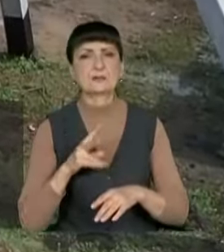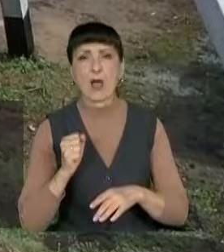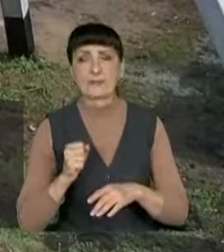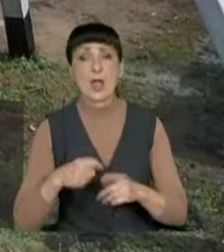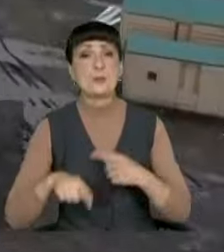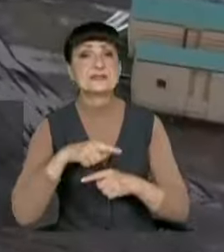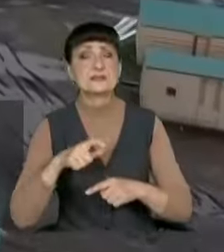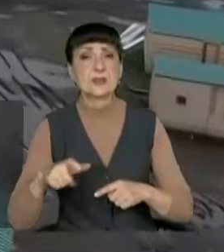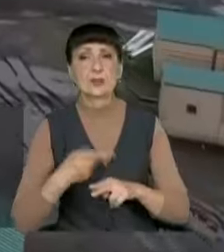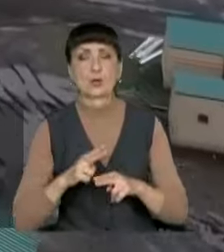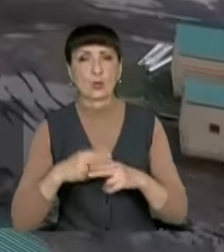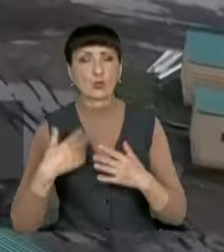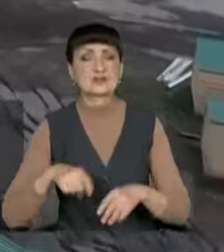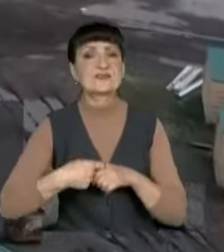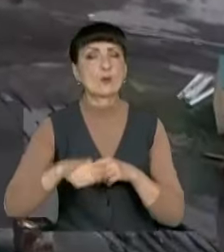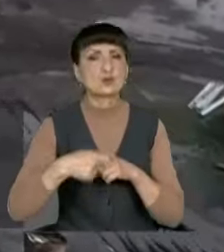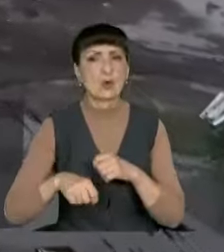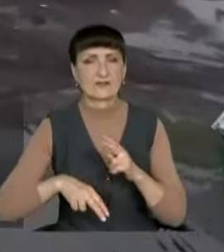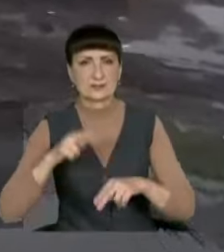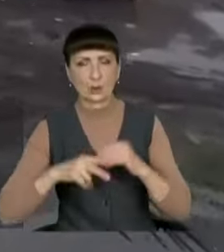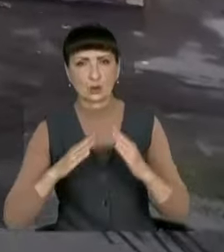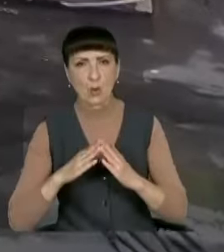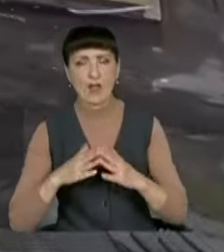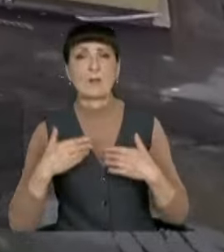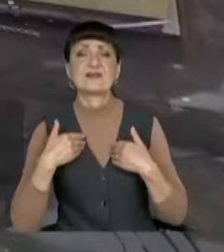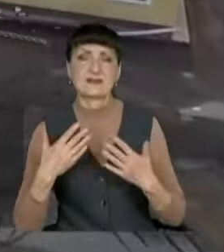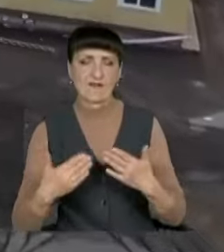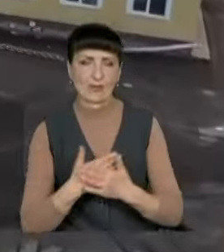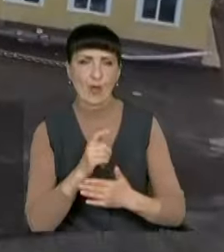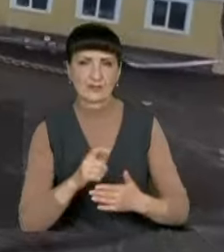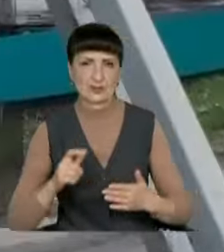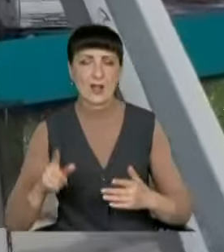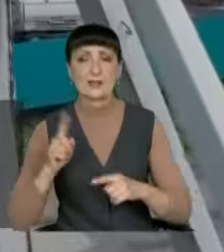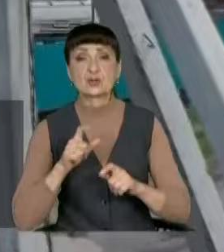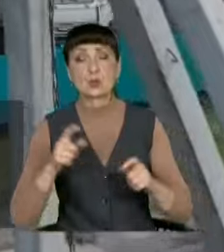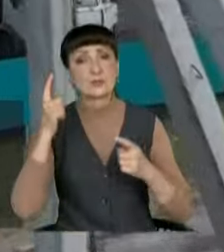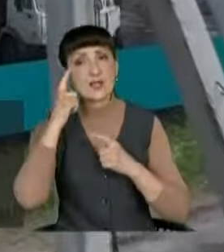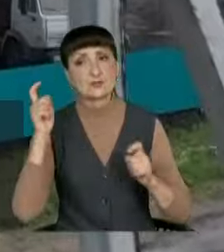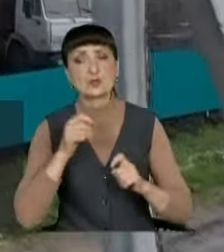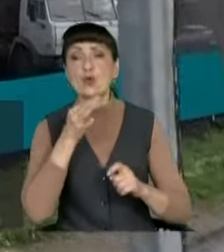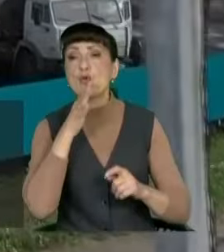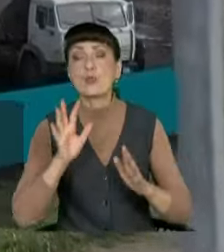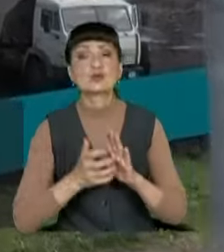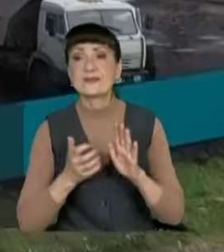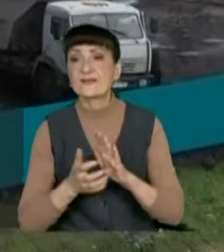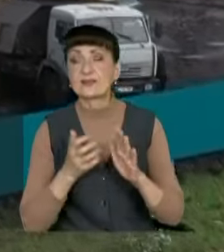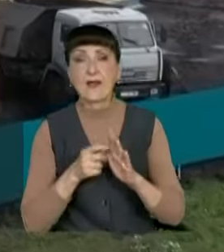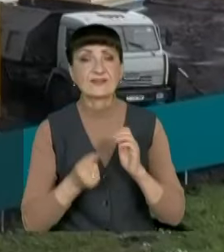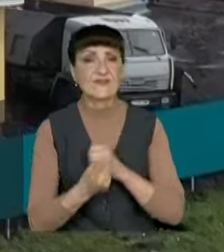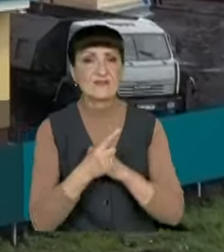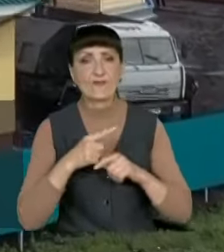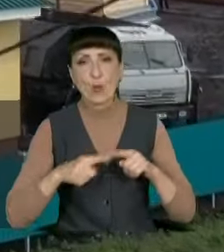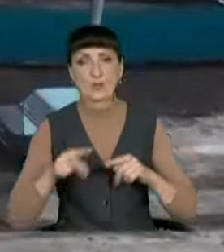Бизнесмены, которые выступили спонсорами при возведении жилья, поздравили новоселов. Также людям сообщили, что любые недостатки, выявленные в